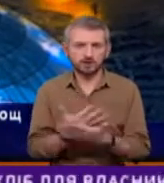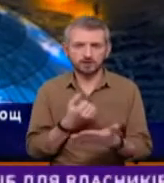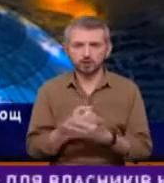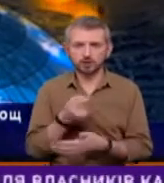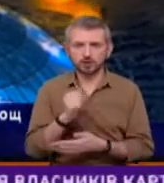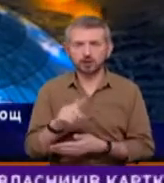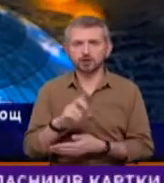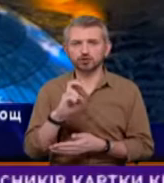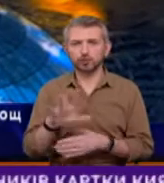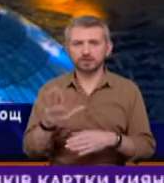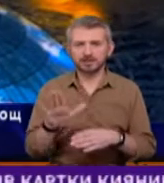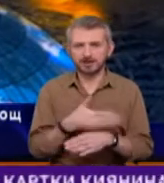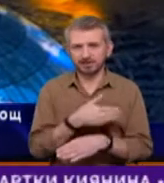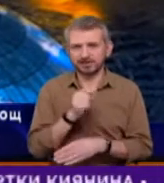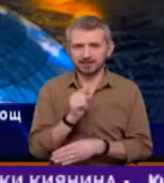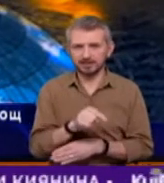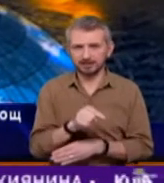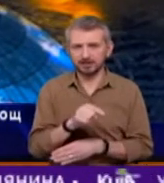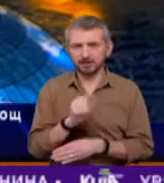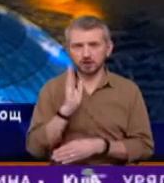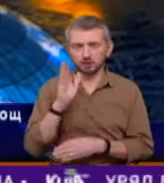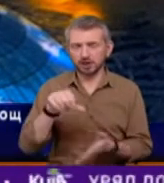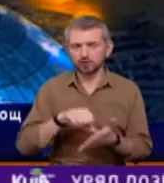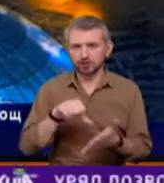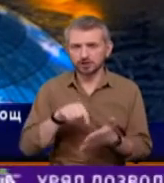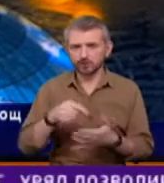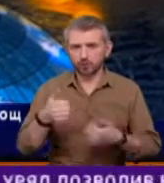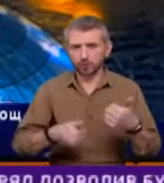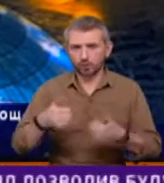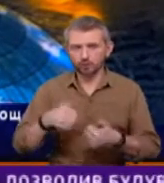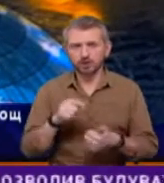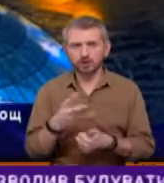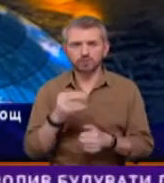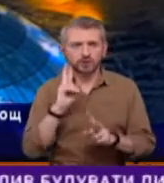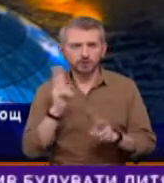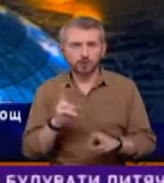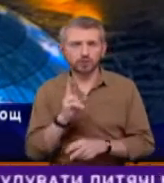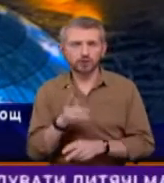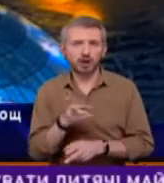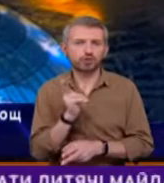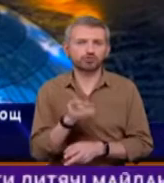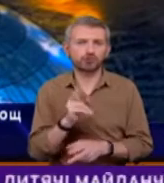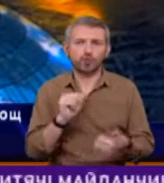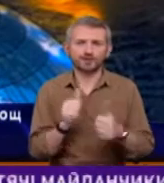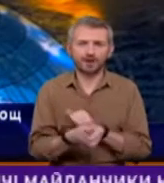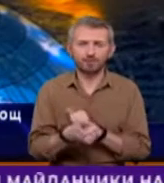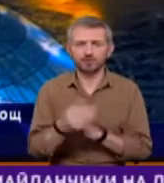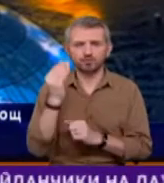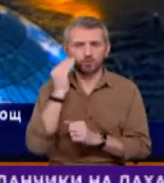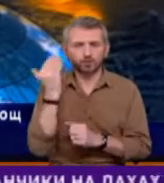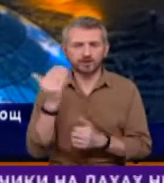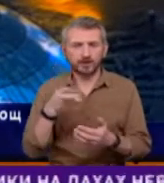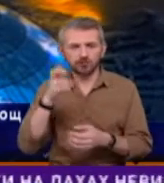аби зняти її якби з подальшої участі у цьому конкурсі. Там ще невідомо, як хто замість, і позиція